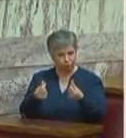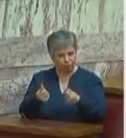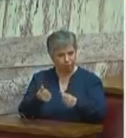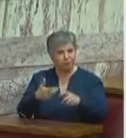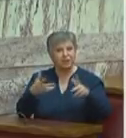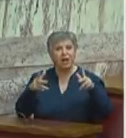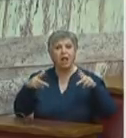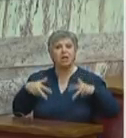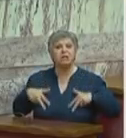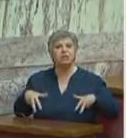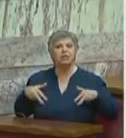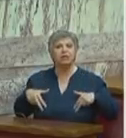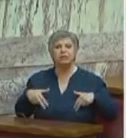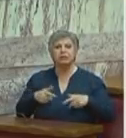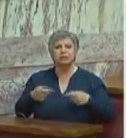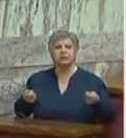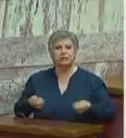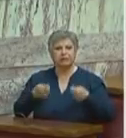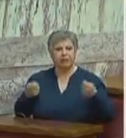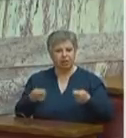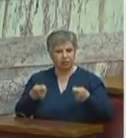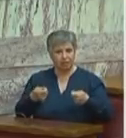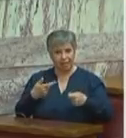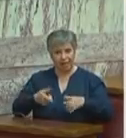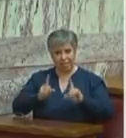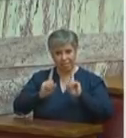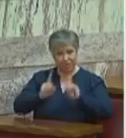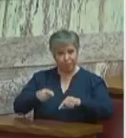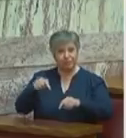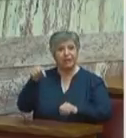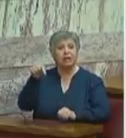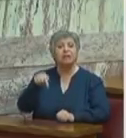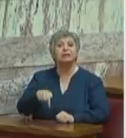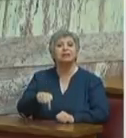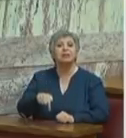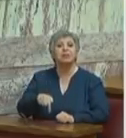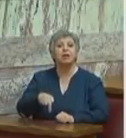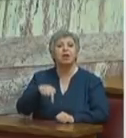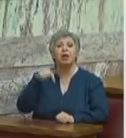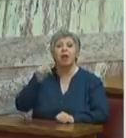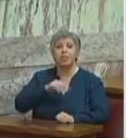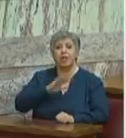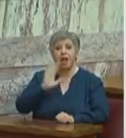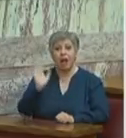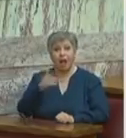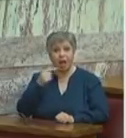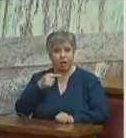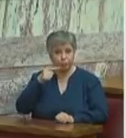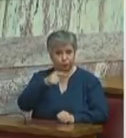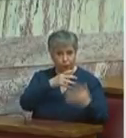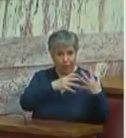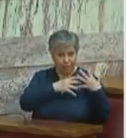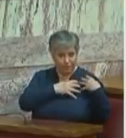κάνει το εξής απίθανο. Λέει, θα αποφασίσουμε σήμερα αν για την νοημοποίηση εσόδων είναι αρμόδια η εισαγγελία. Μα είναι αρμόδια και